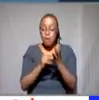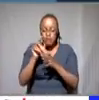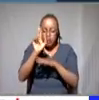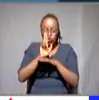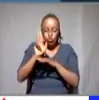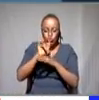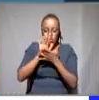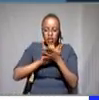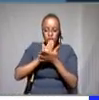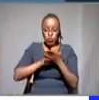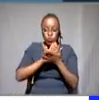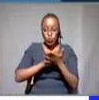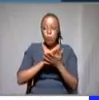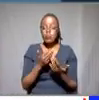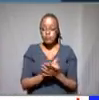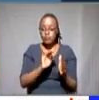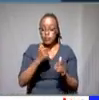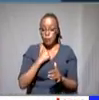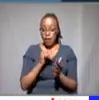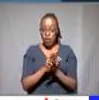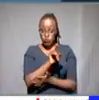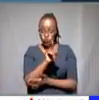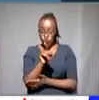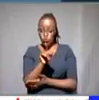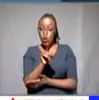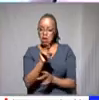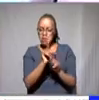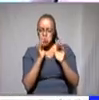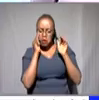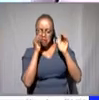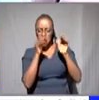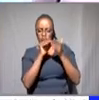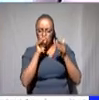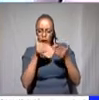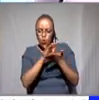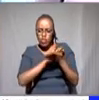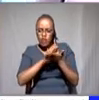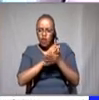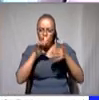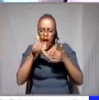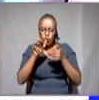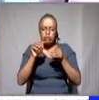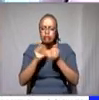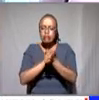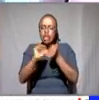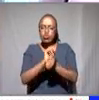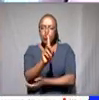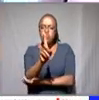thabuni. Ndĩrenda rĩu niĩ nawe tũkorwo tũkĩrora ũrĩa thabuni ũkoragwo ũkĩũraga virus